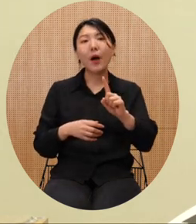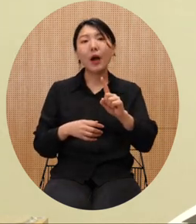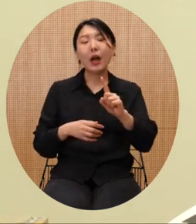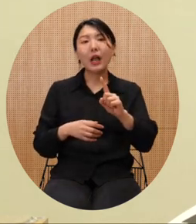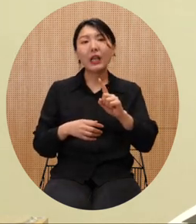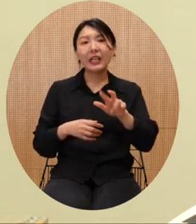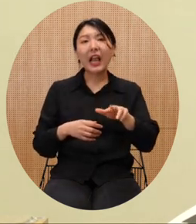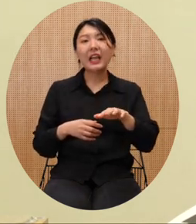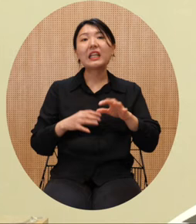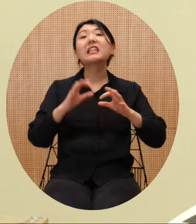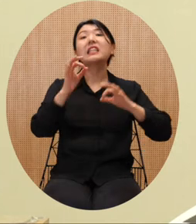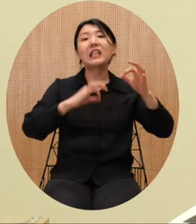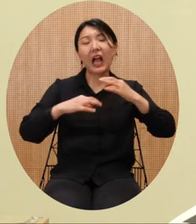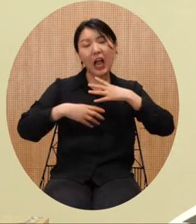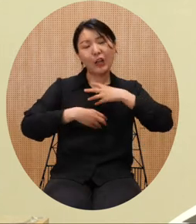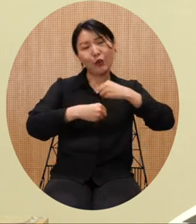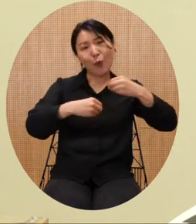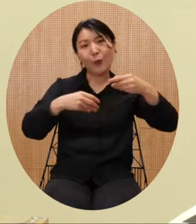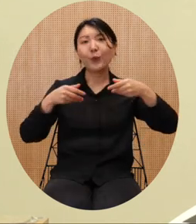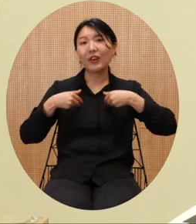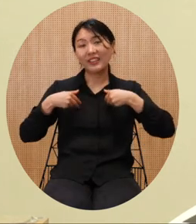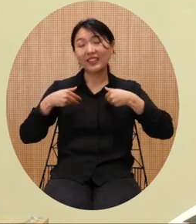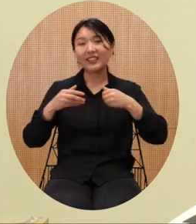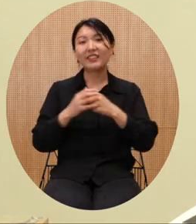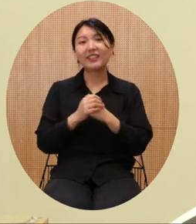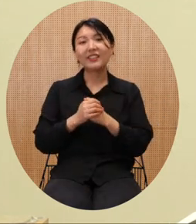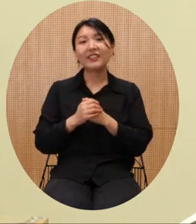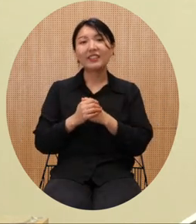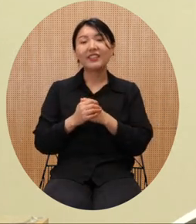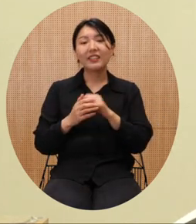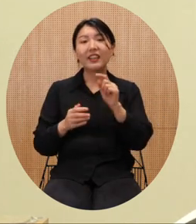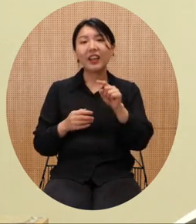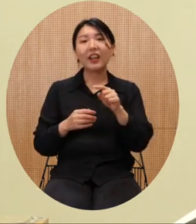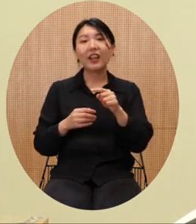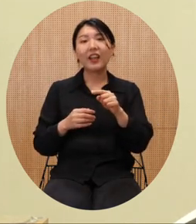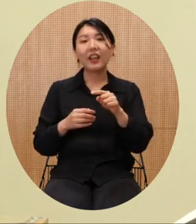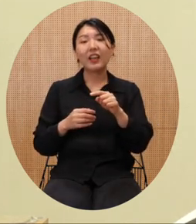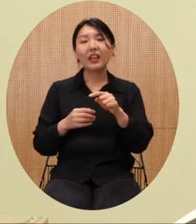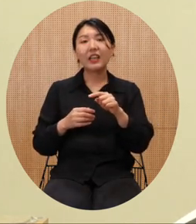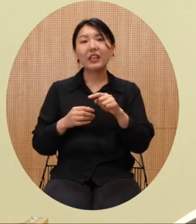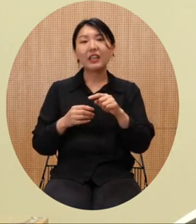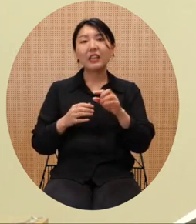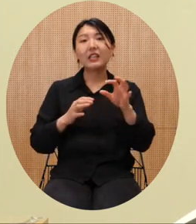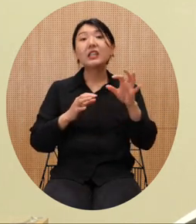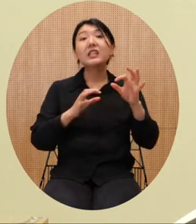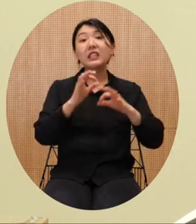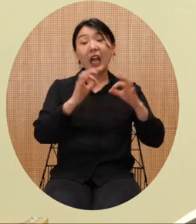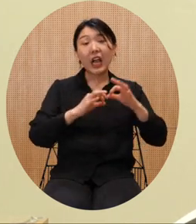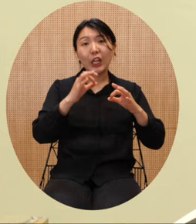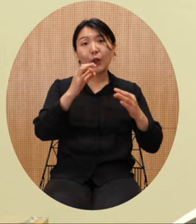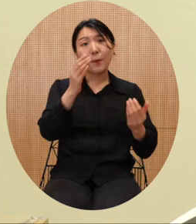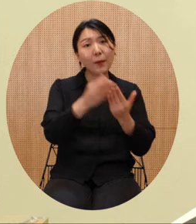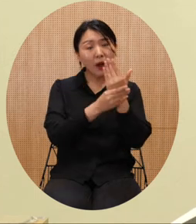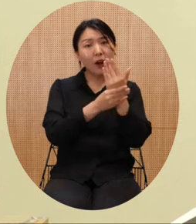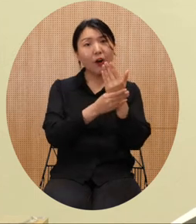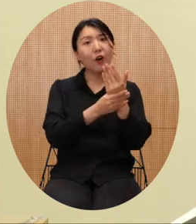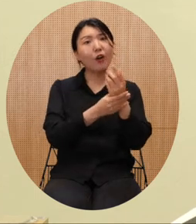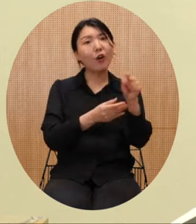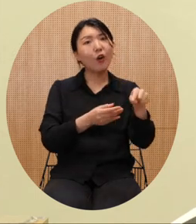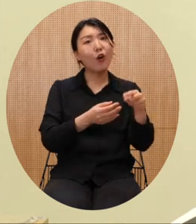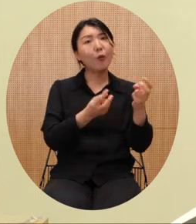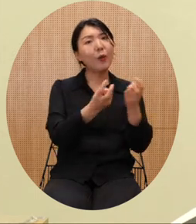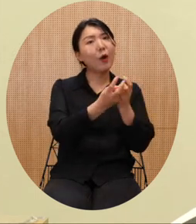시장이 일단 안정적이어야 되겠죠. 근데 만약에 그게 시장에서 일어난 일이라 어떻게 할 수가 없다고 하면